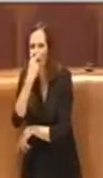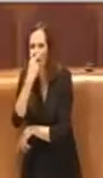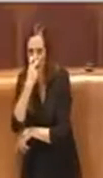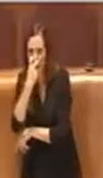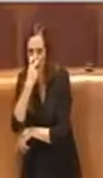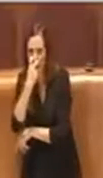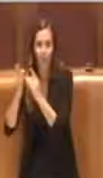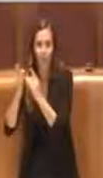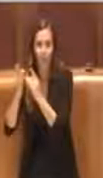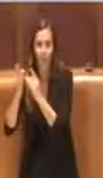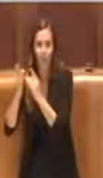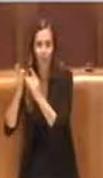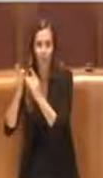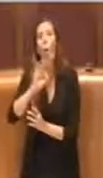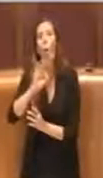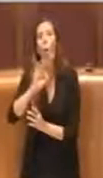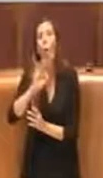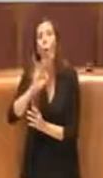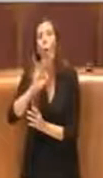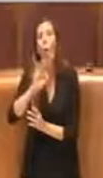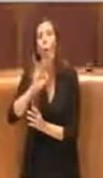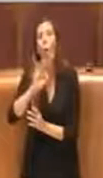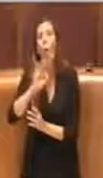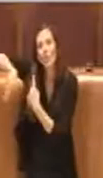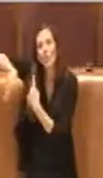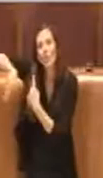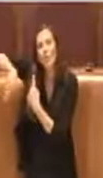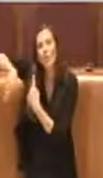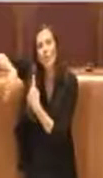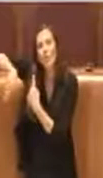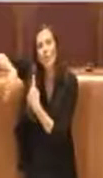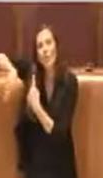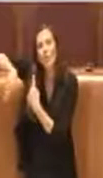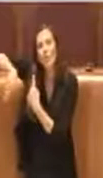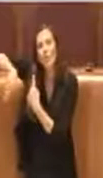classico giostraio che